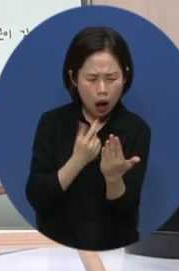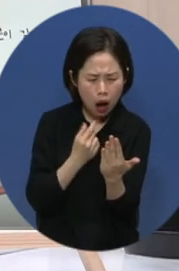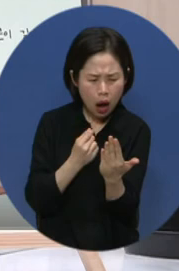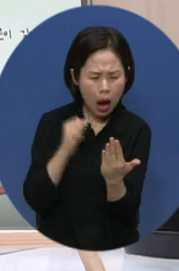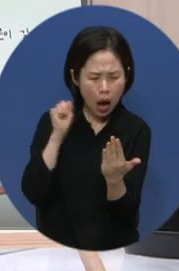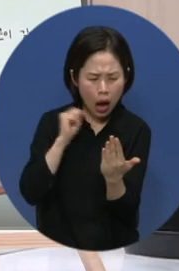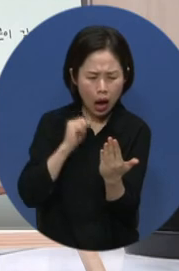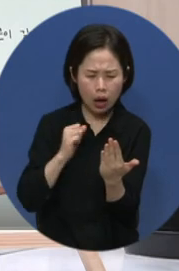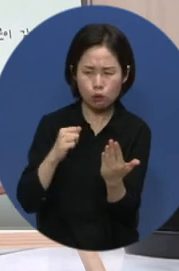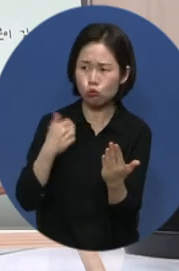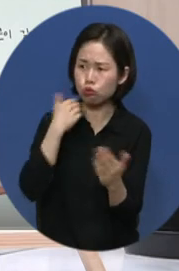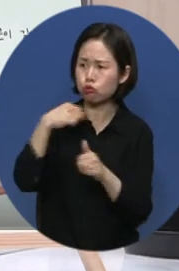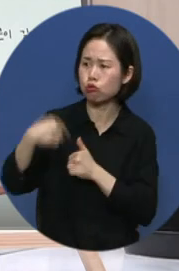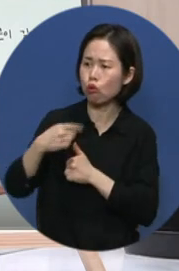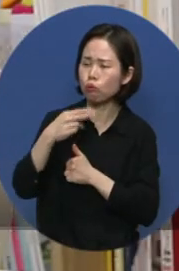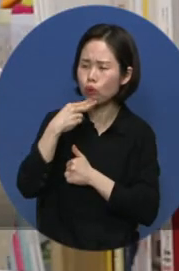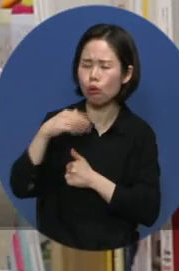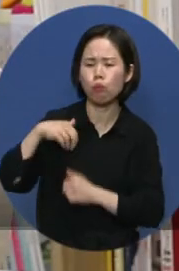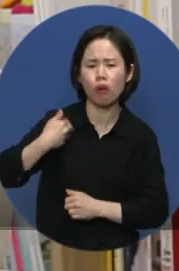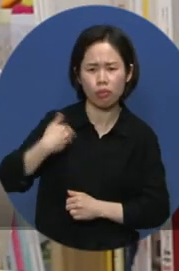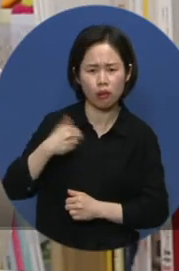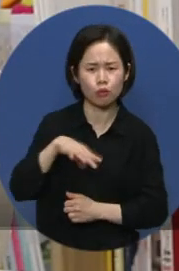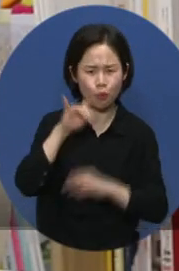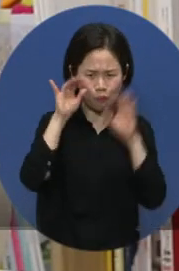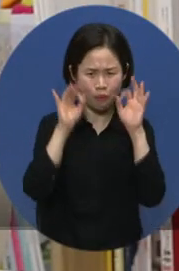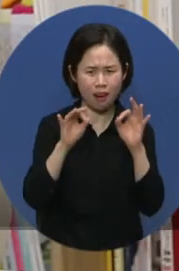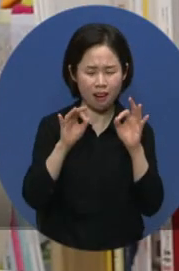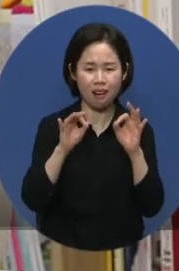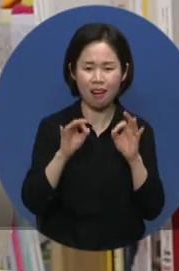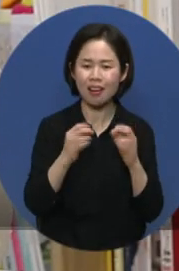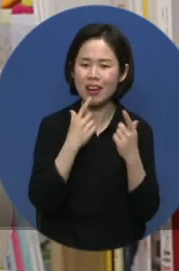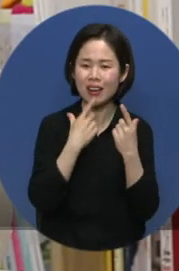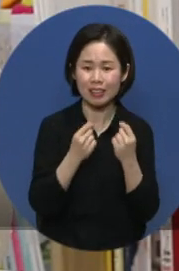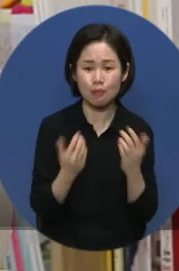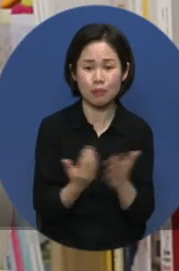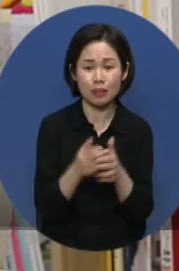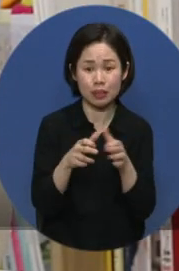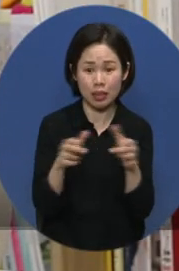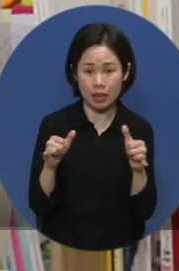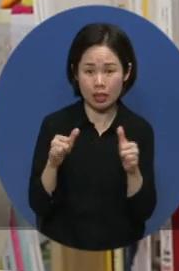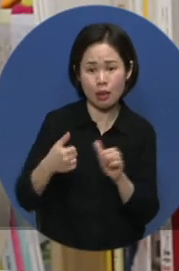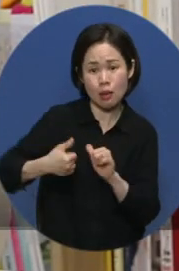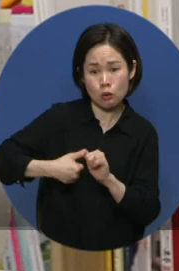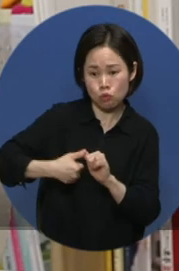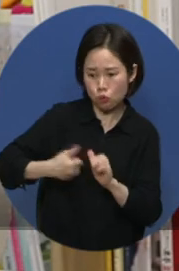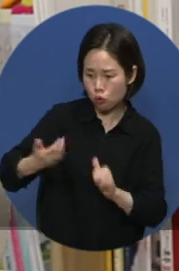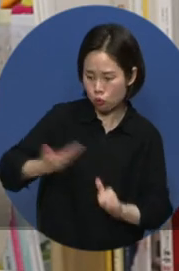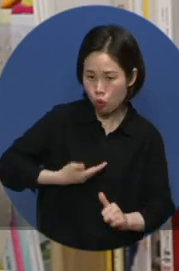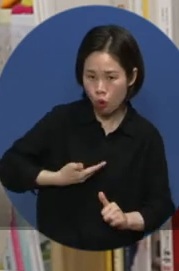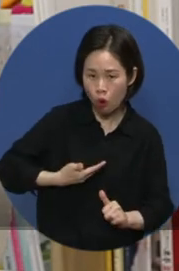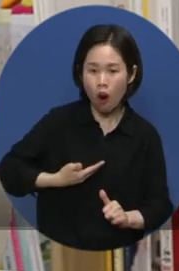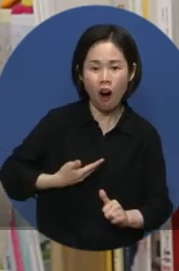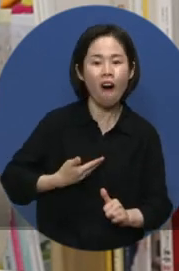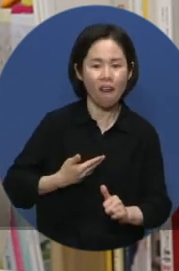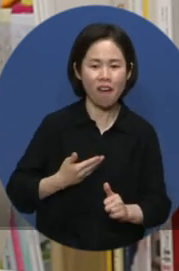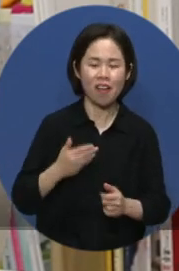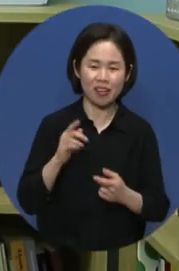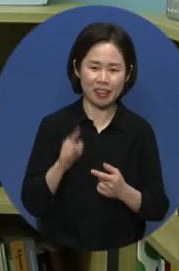몰랐다라는 이야기를 해준 적이 있거든요. 이런 이제 당사자들의 피드백이 저희가 일을 하는데 큰 에너지가 되는 것 같습니다.